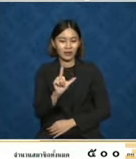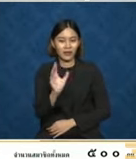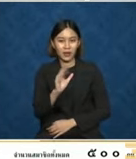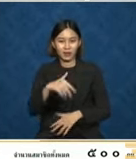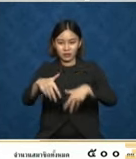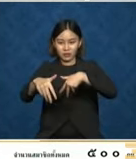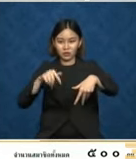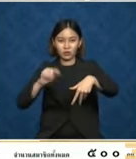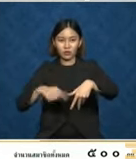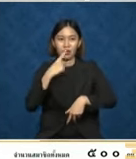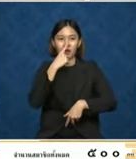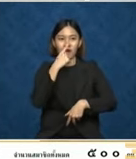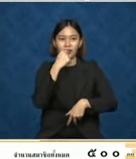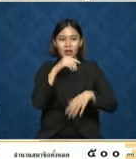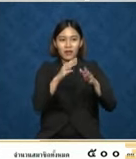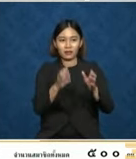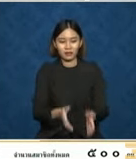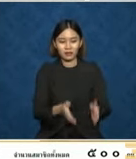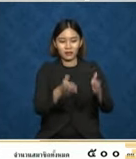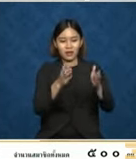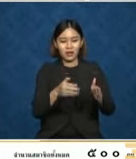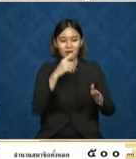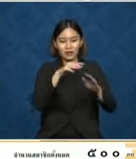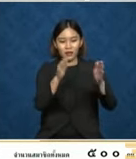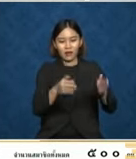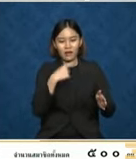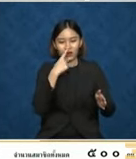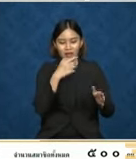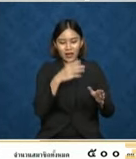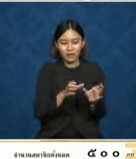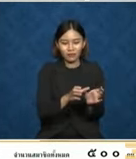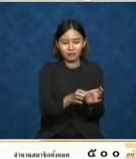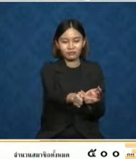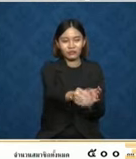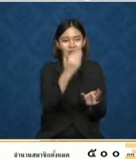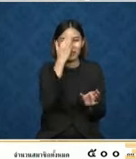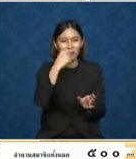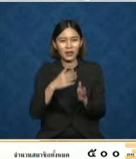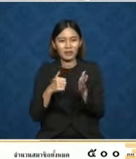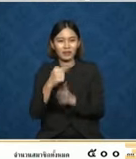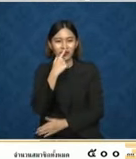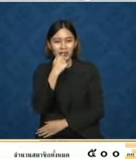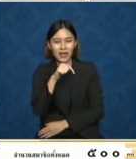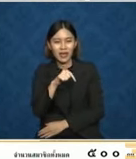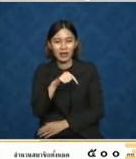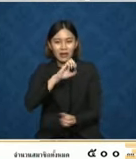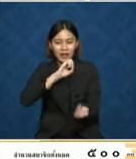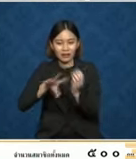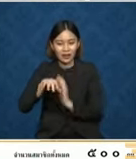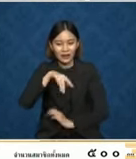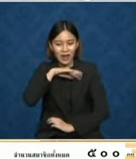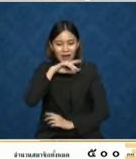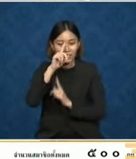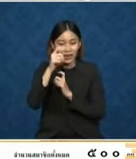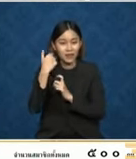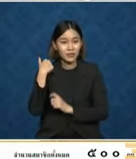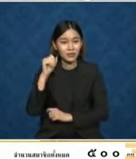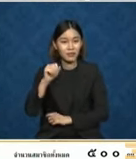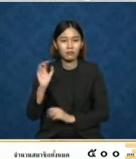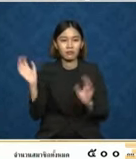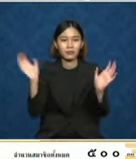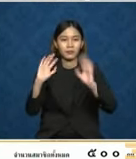ชนนี้แดงทั้งชุมชนค่ะฉันก็สงสัยอีกว่าเอ๊ะทำไมถึงเป็นสีแดงมีชุมชนนี้มีขยะอันตรายหรือเปล่าปรากฏว่า